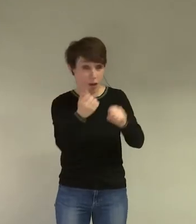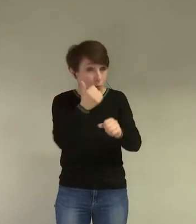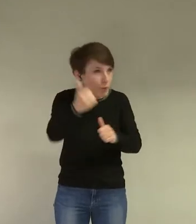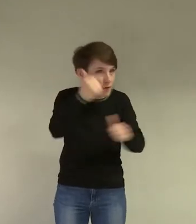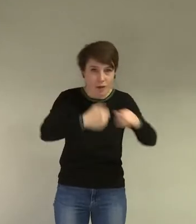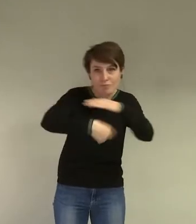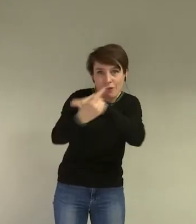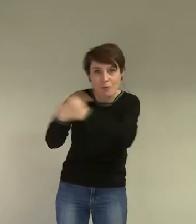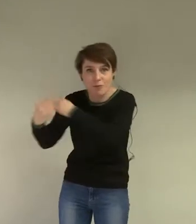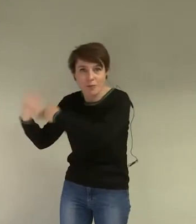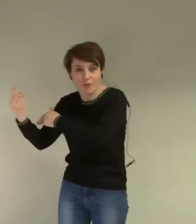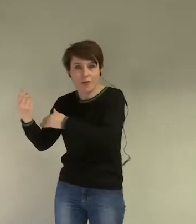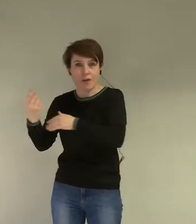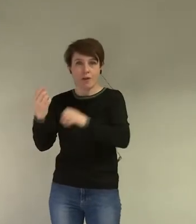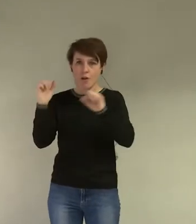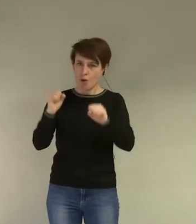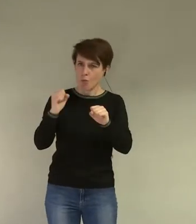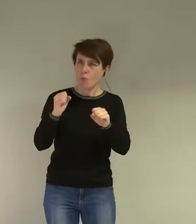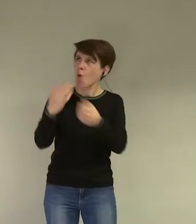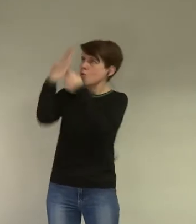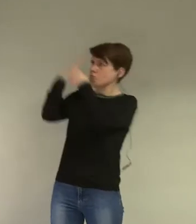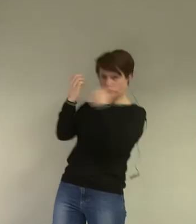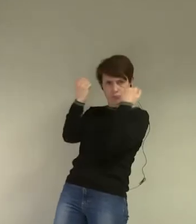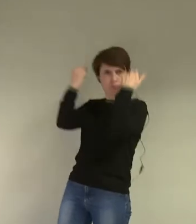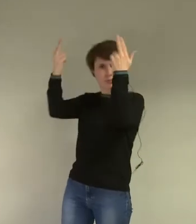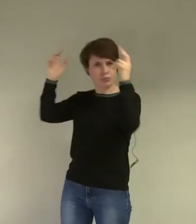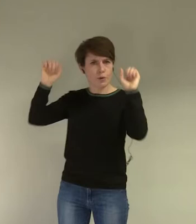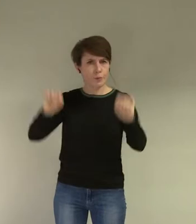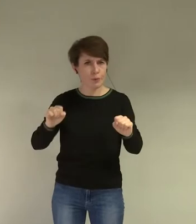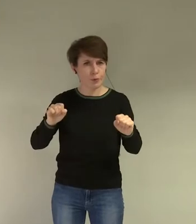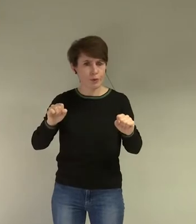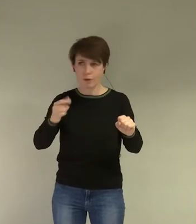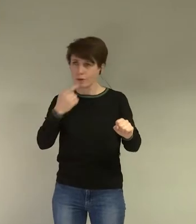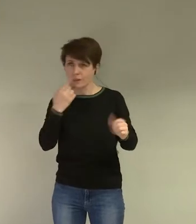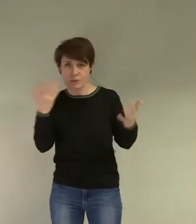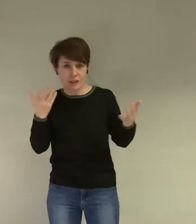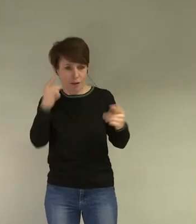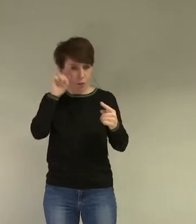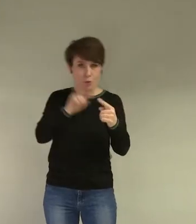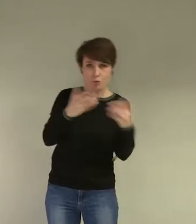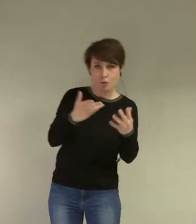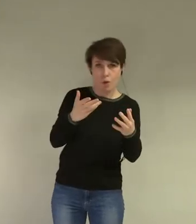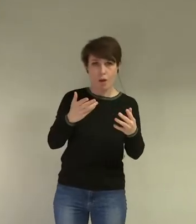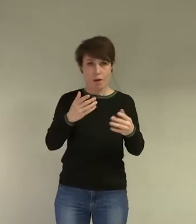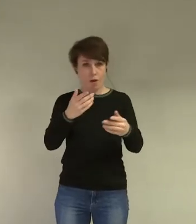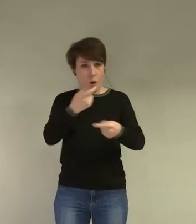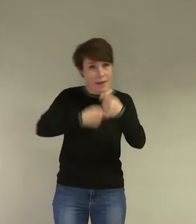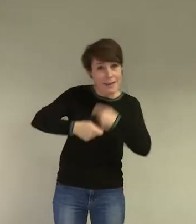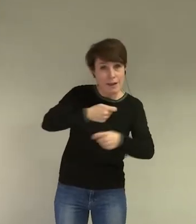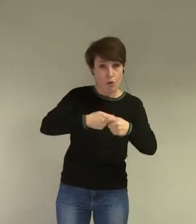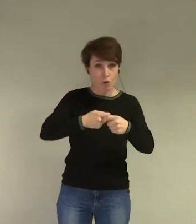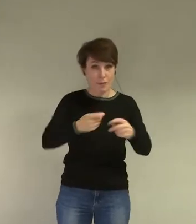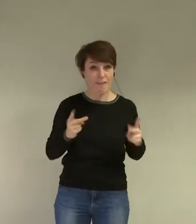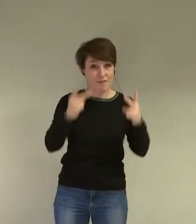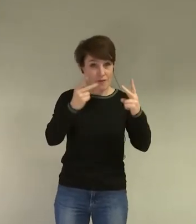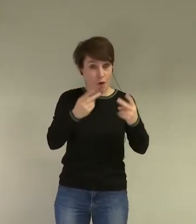tenir tête aux assignations aux discriminations une prospérité qui met la vitalité économique au service de l'intérêt général et